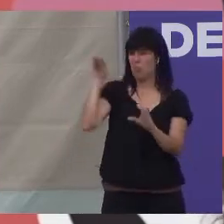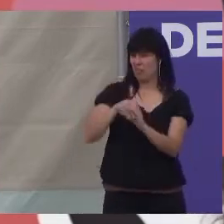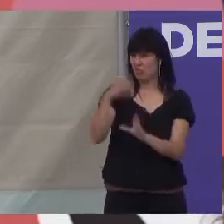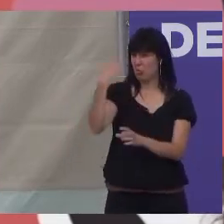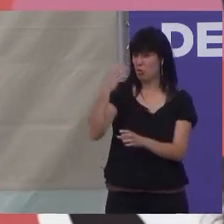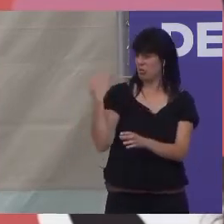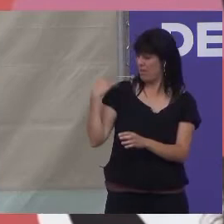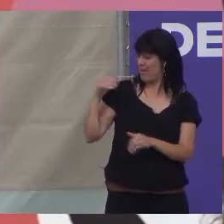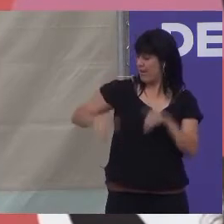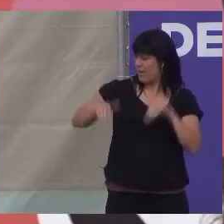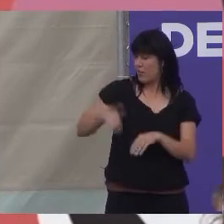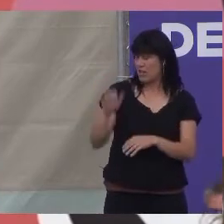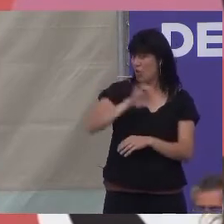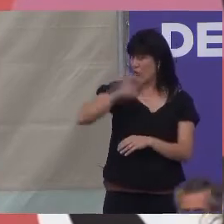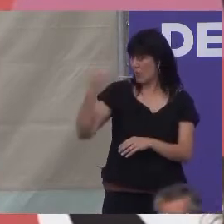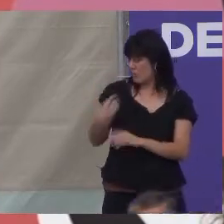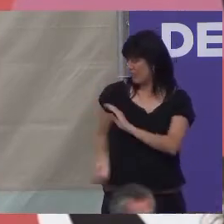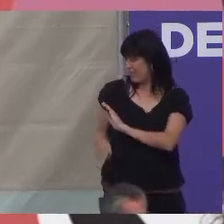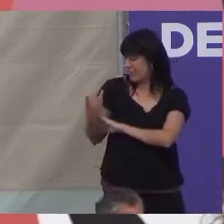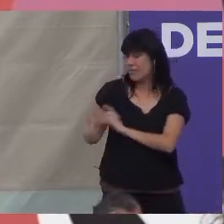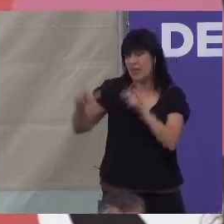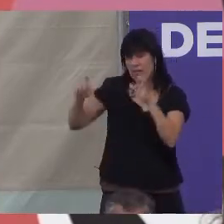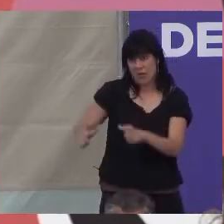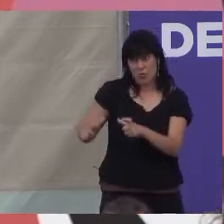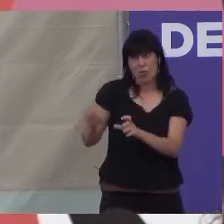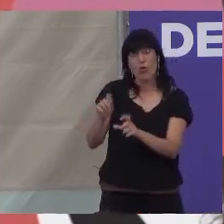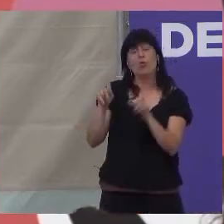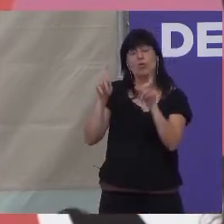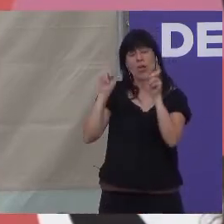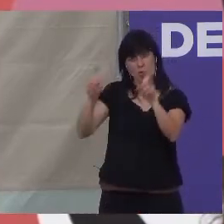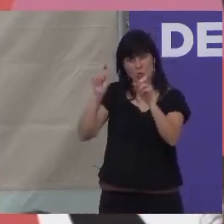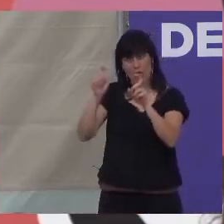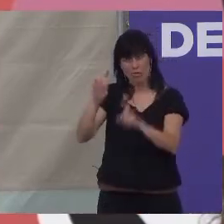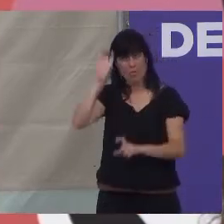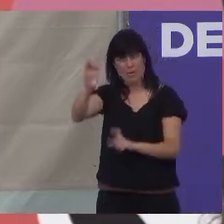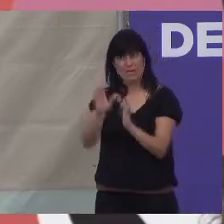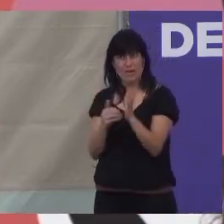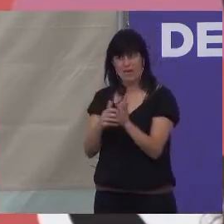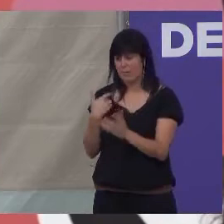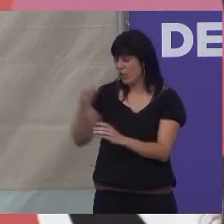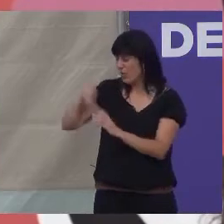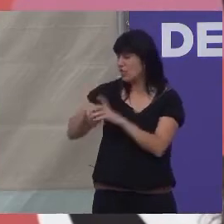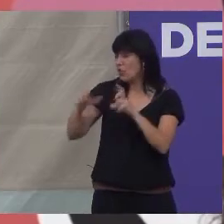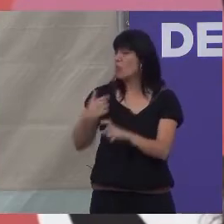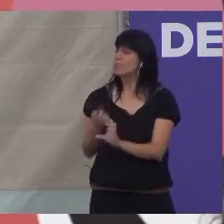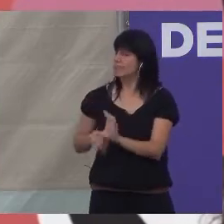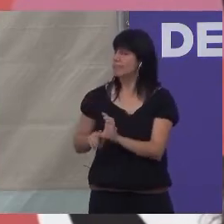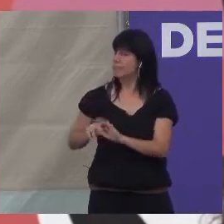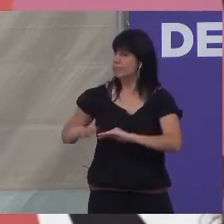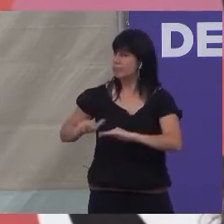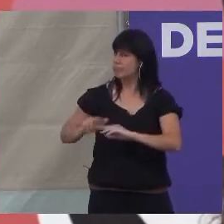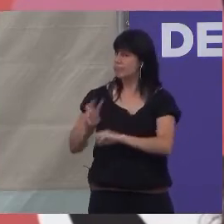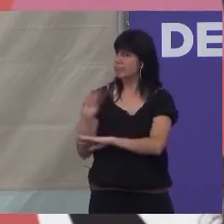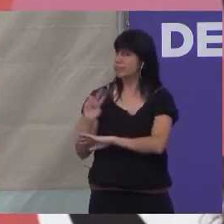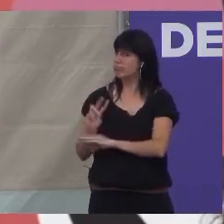van constituir el cercle Podem Educació del País Valencià. Des del cercle he participat activament en l'elaboració